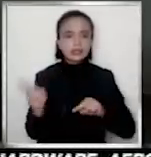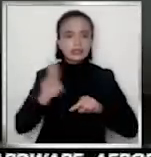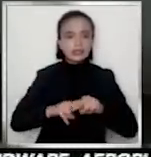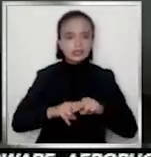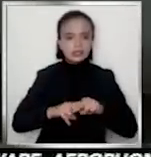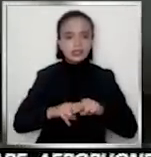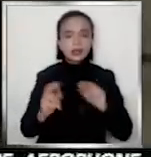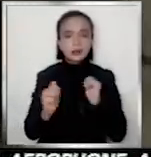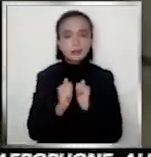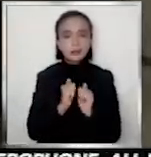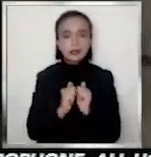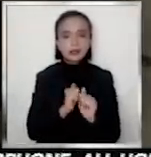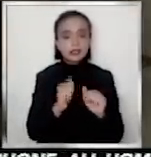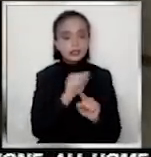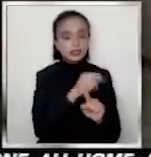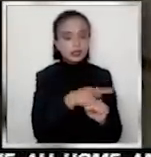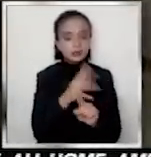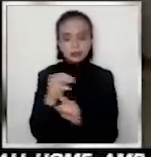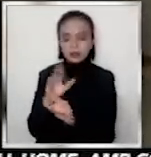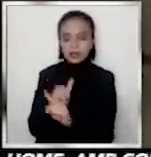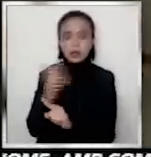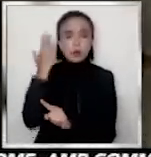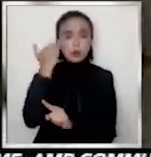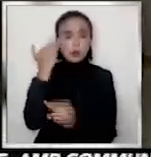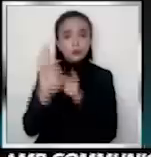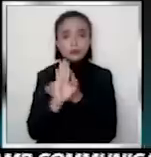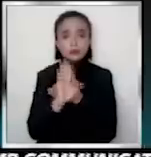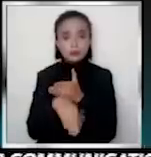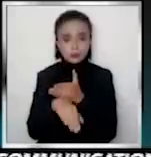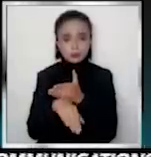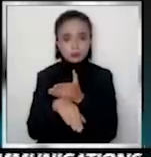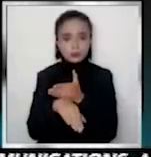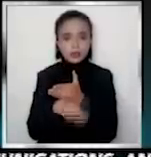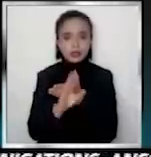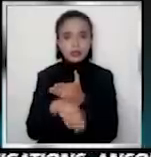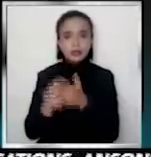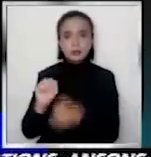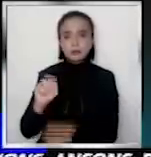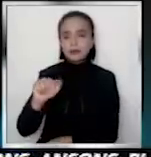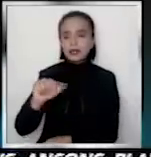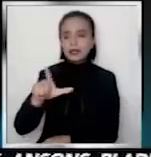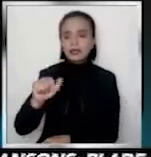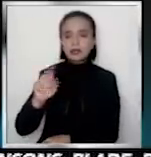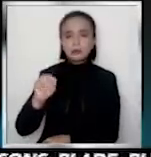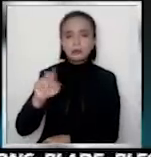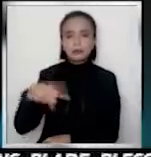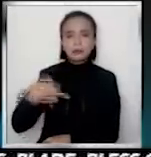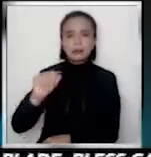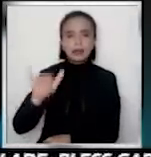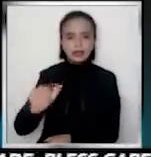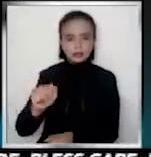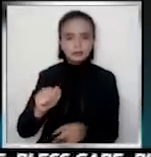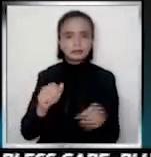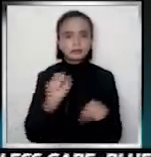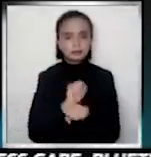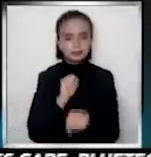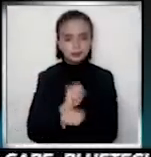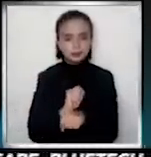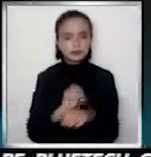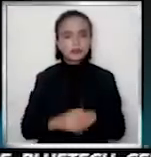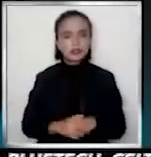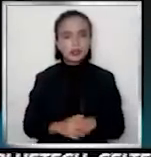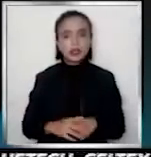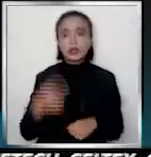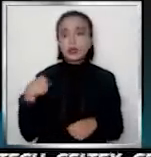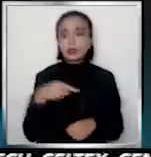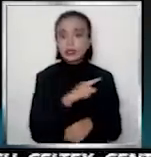sa Abril at Mayo dahil balik na naman sa operasyon ng Malampaya. That might bring down the generation cost. And we're hoping it can offset the